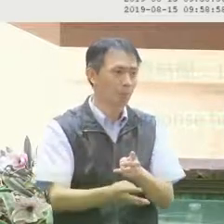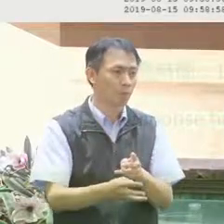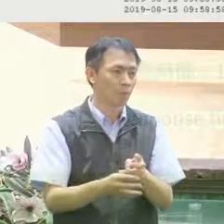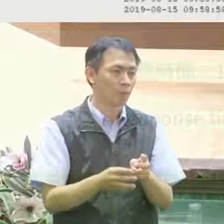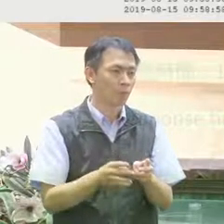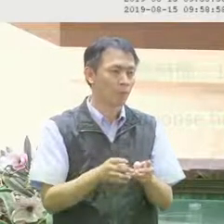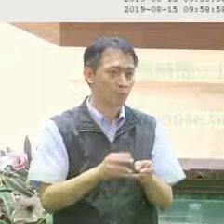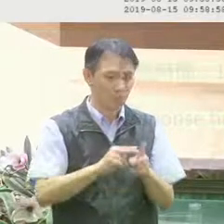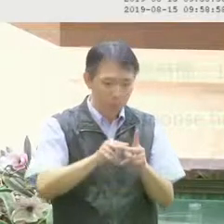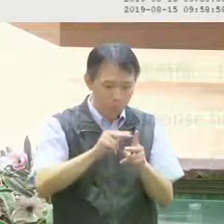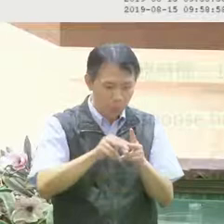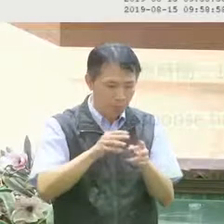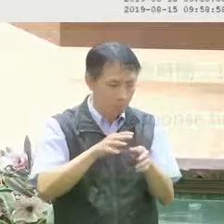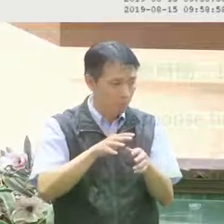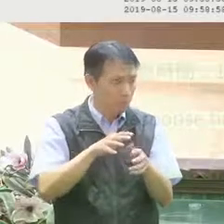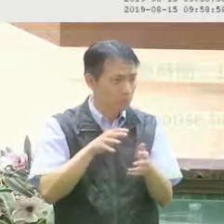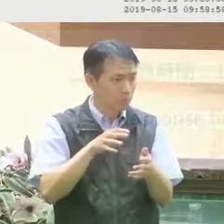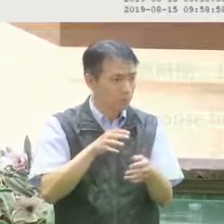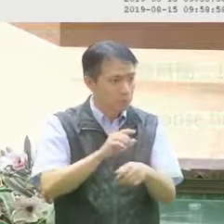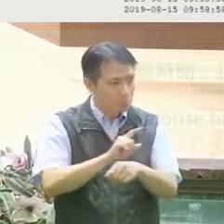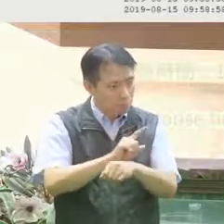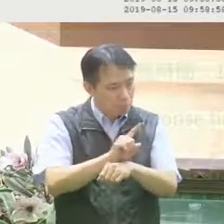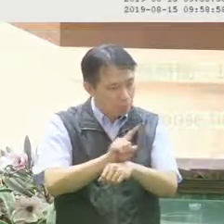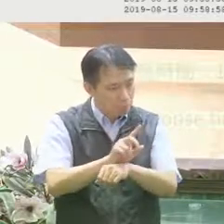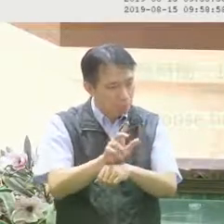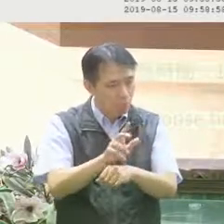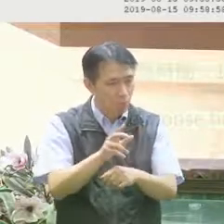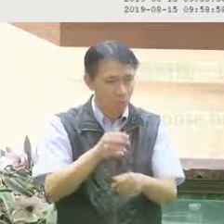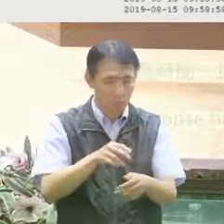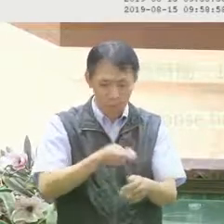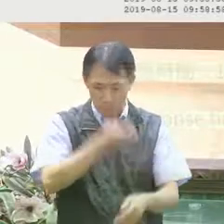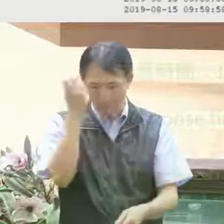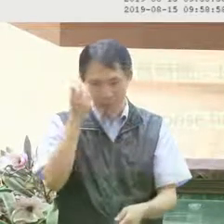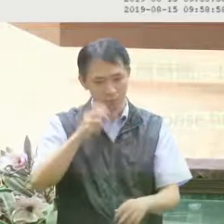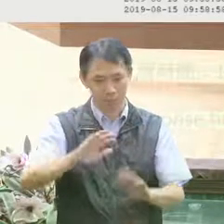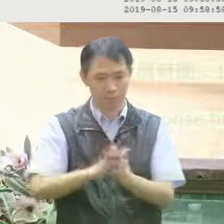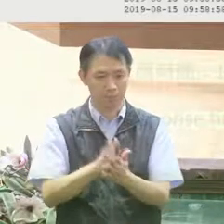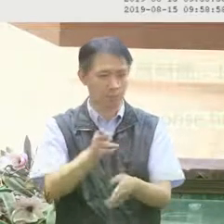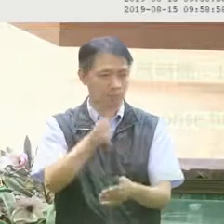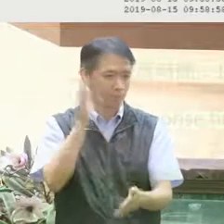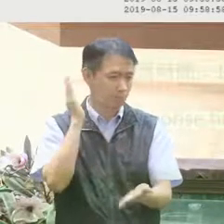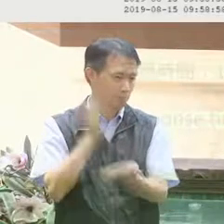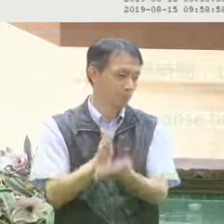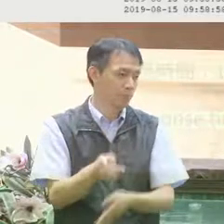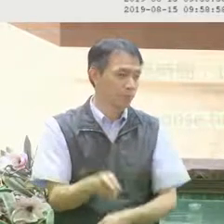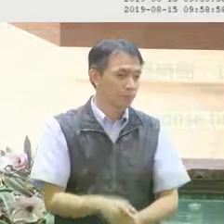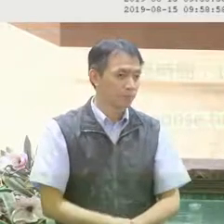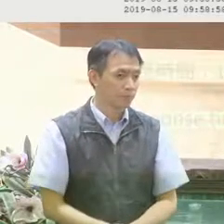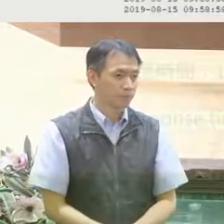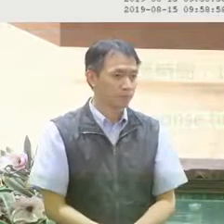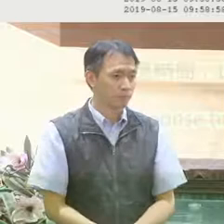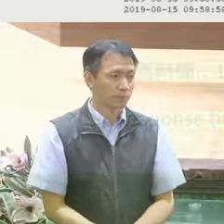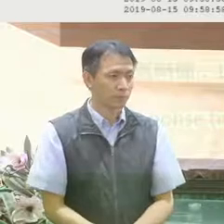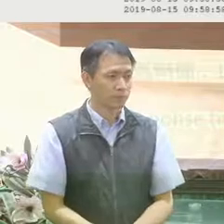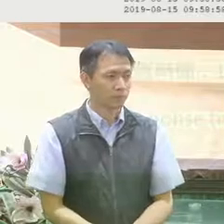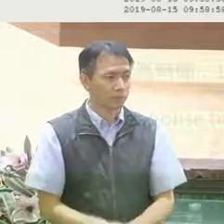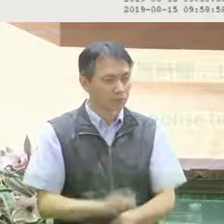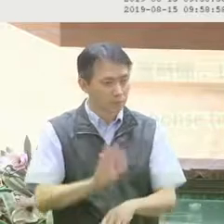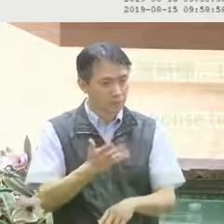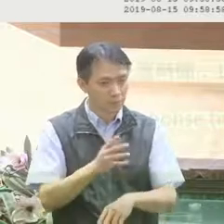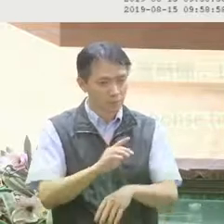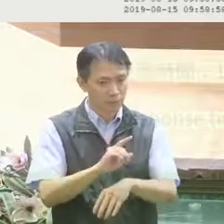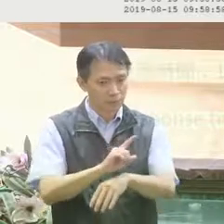是，攻击在一个半小时之内就被发现，即马上被处理掉了。但短短一